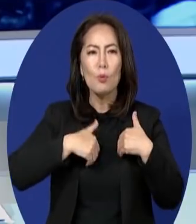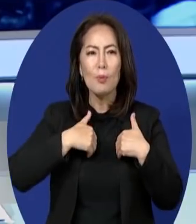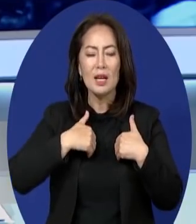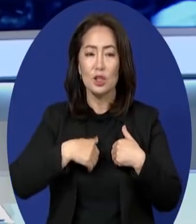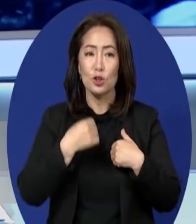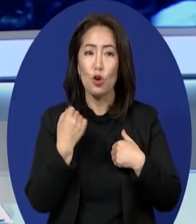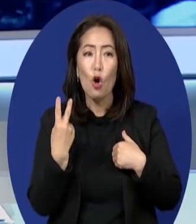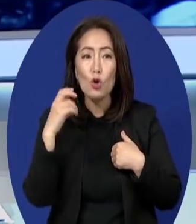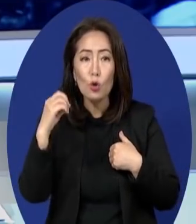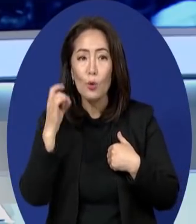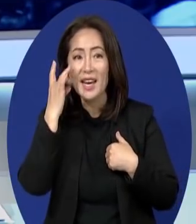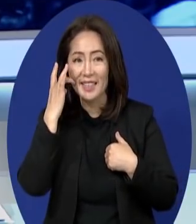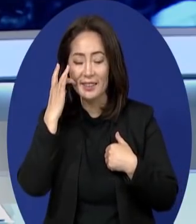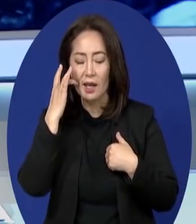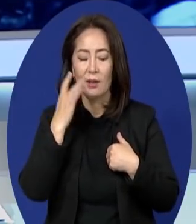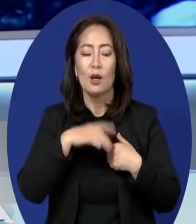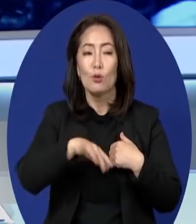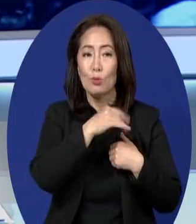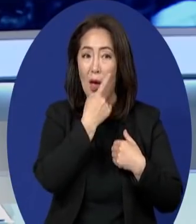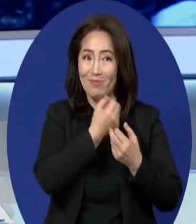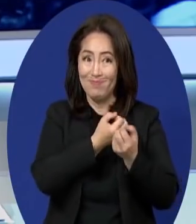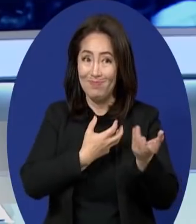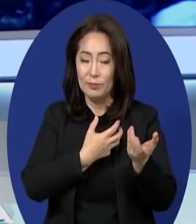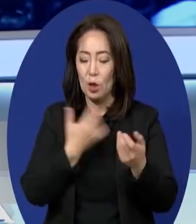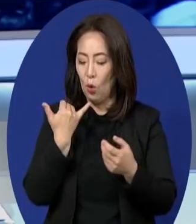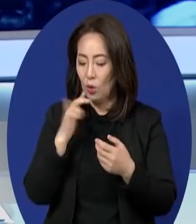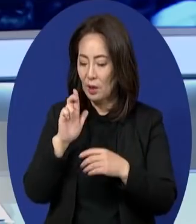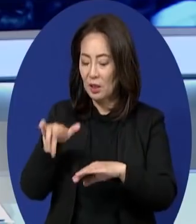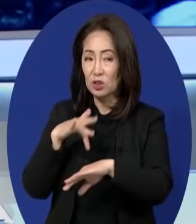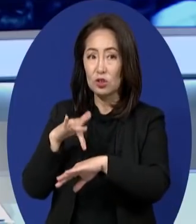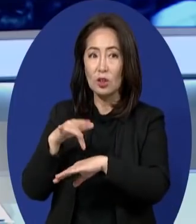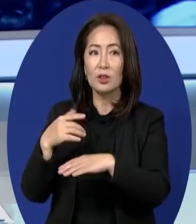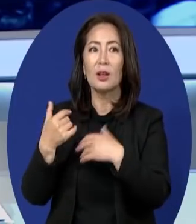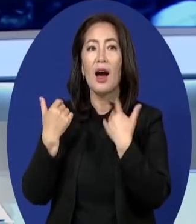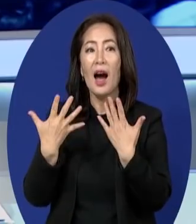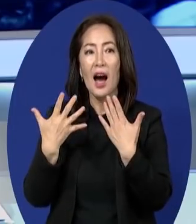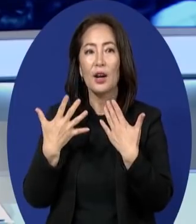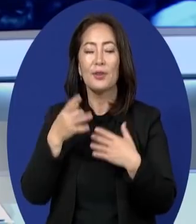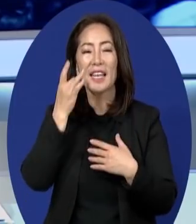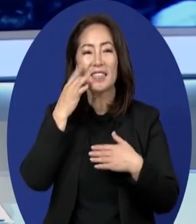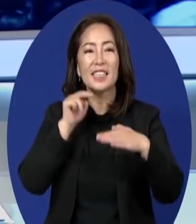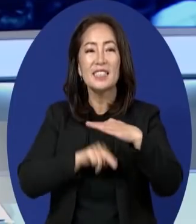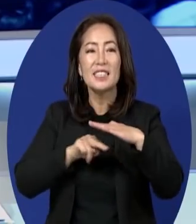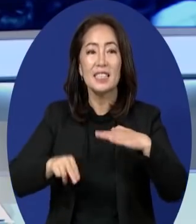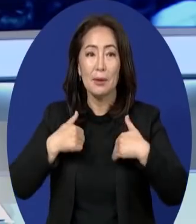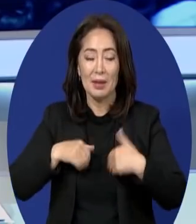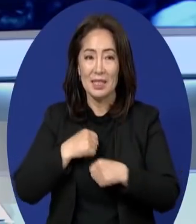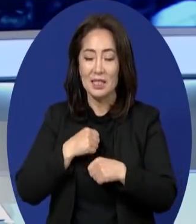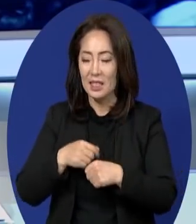орчим хувь нь эрэгтэй багш нар ажиллаж байдаг юм а. Улаанбаатар хотод гэхэд ердөө 10 дахь эрэгтэй цэцэрлэгийн багш ажиллаж байна. Тэдний нэг